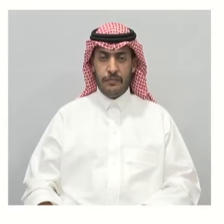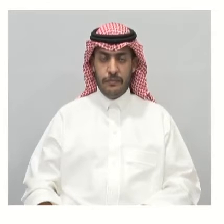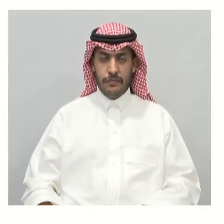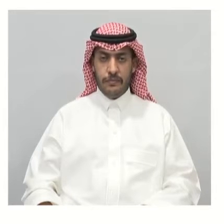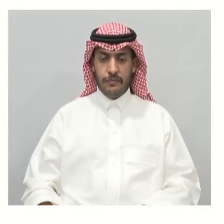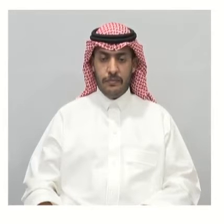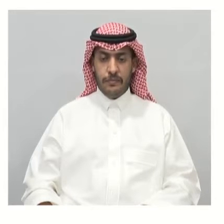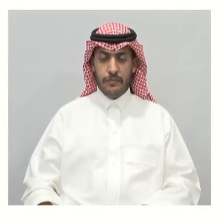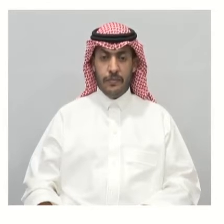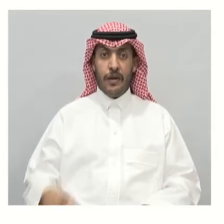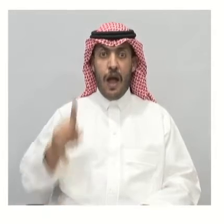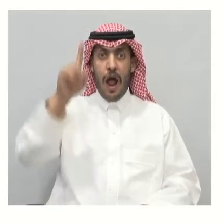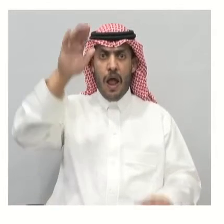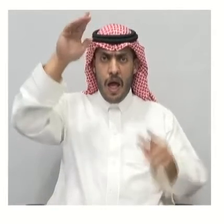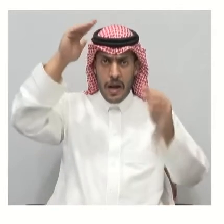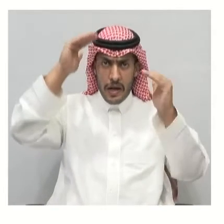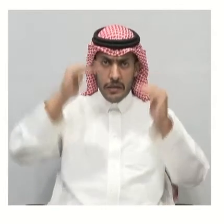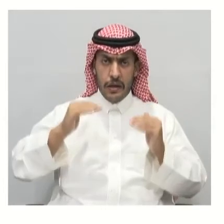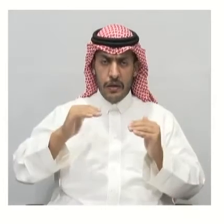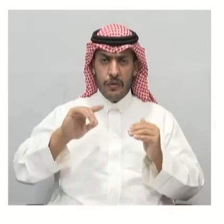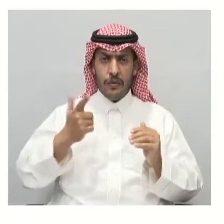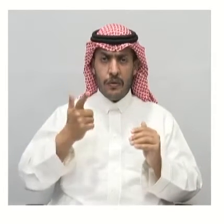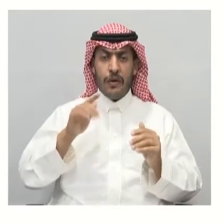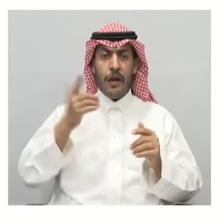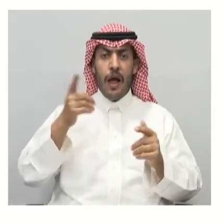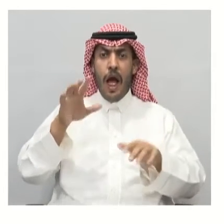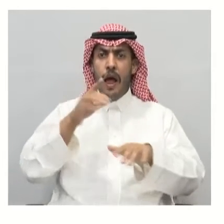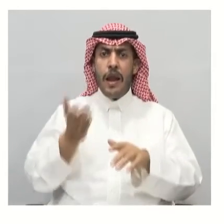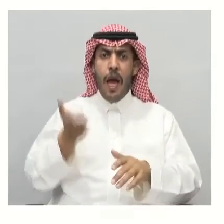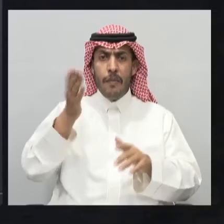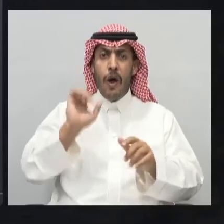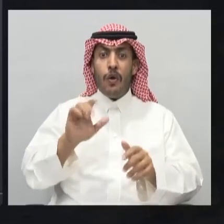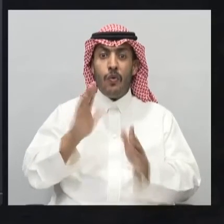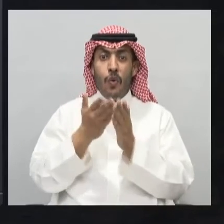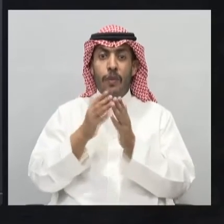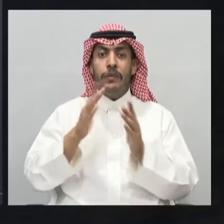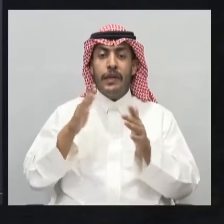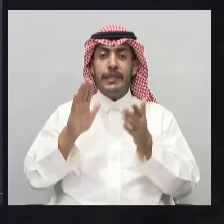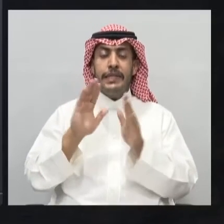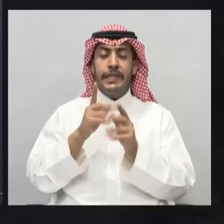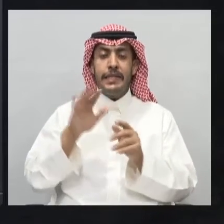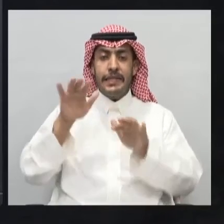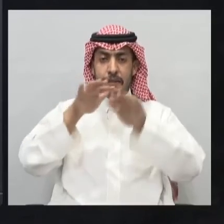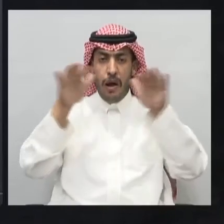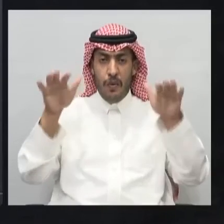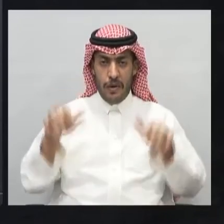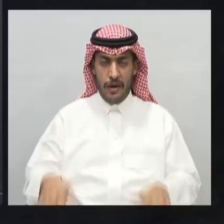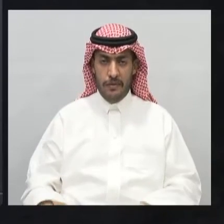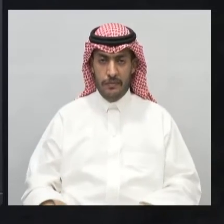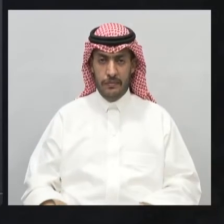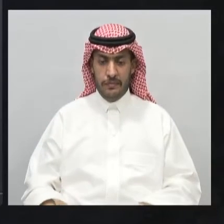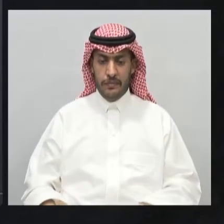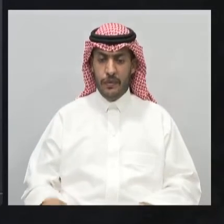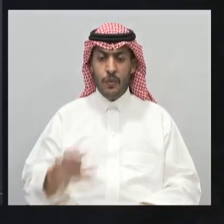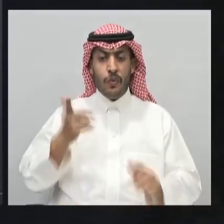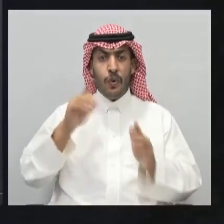وسلم انزل الله سبحانه وتعالى على الانبياء الكتب السماويه